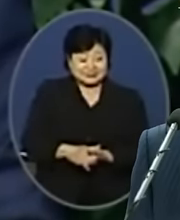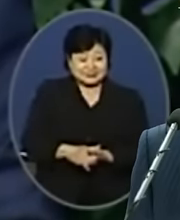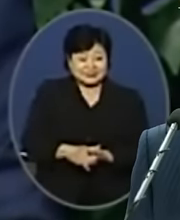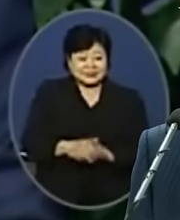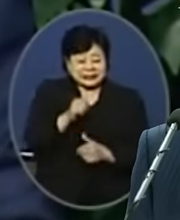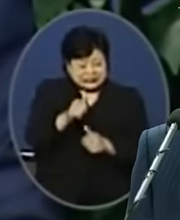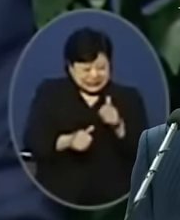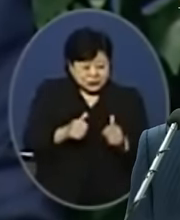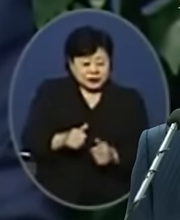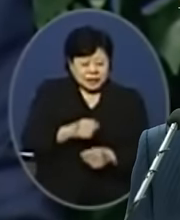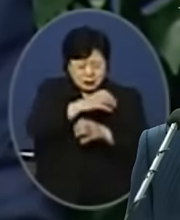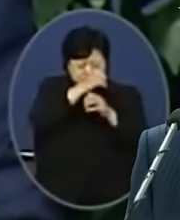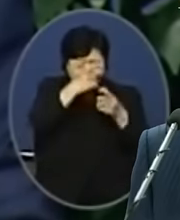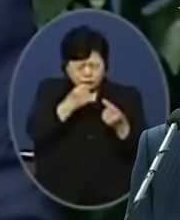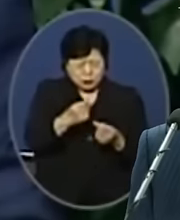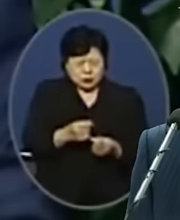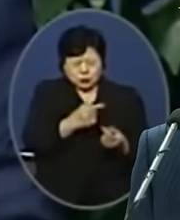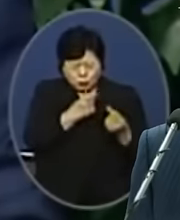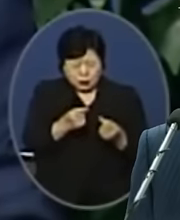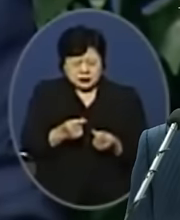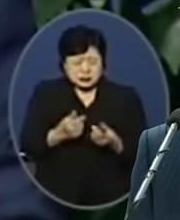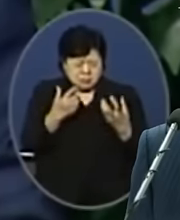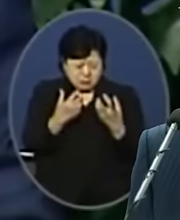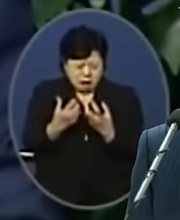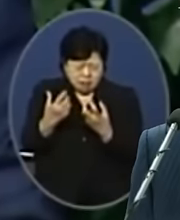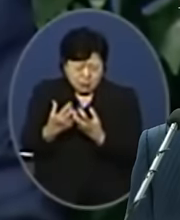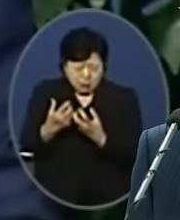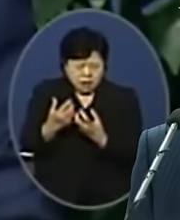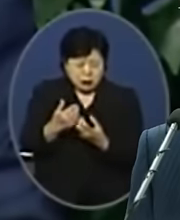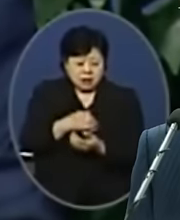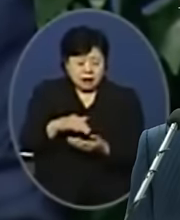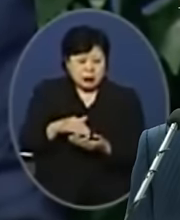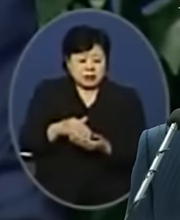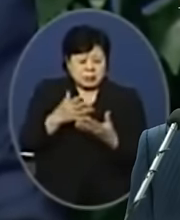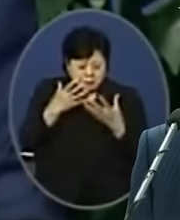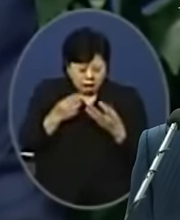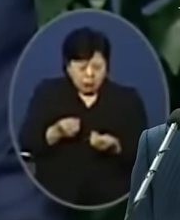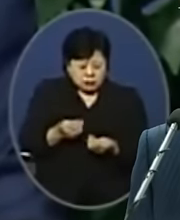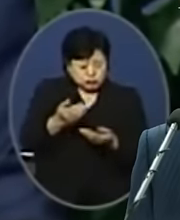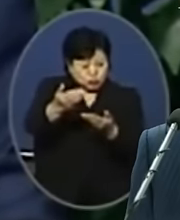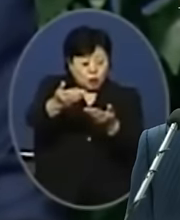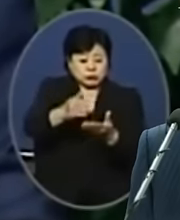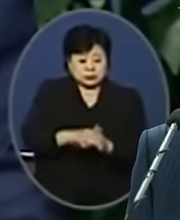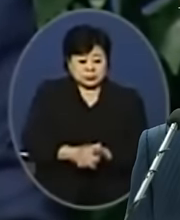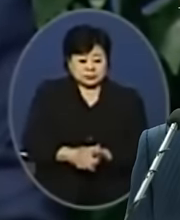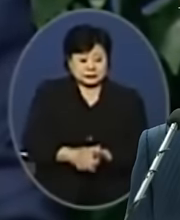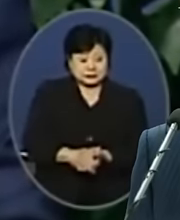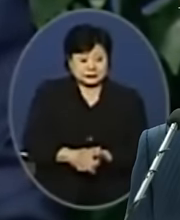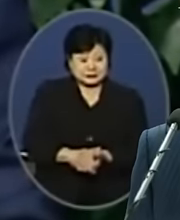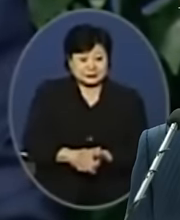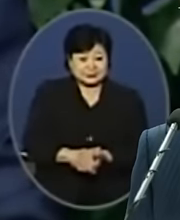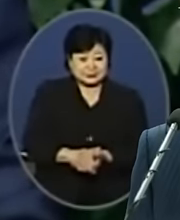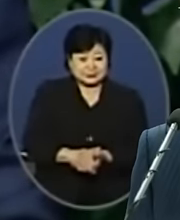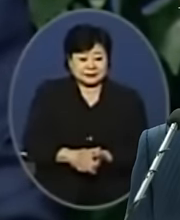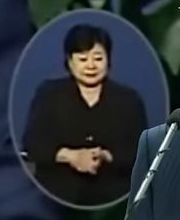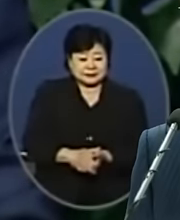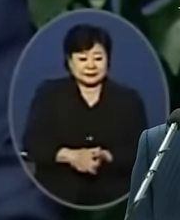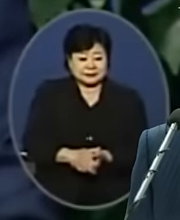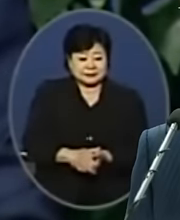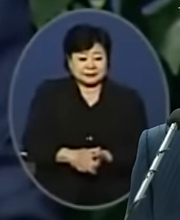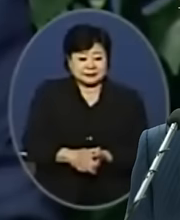너희 자손이 네가 본 저 별들, 헤아릴 수 없지만 별들처럼 많을 것이다.